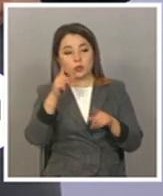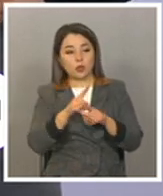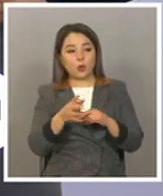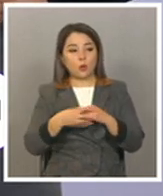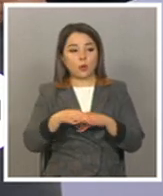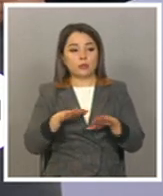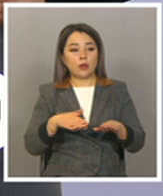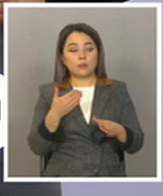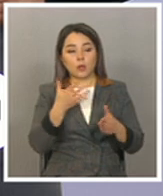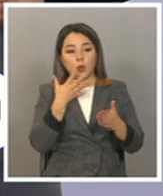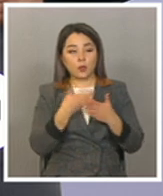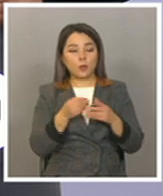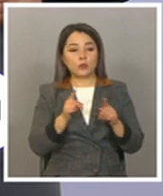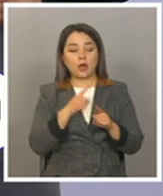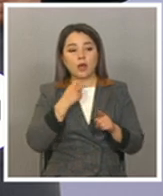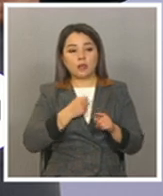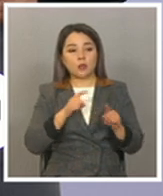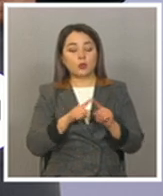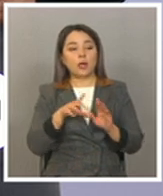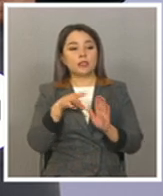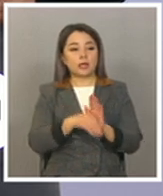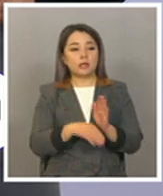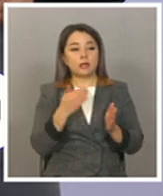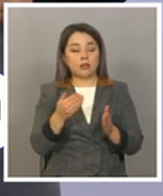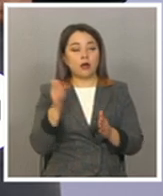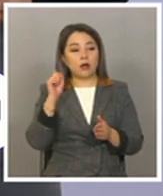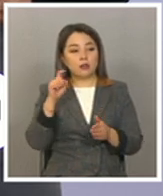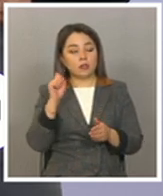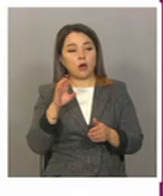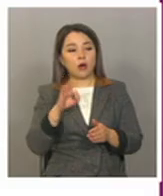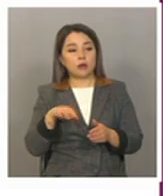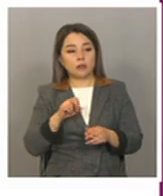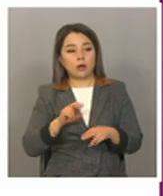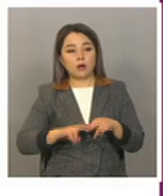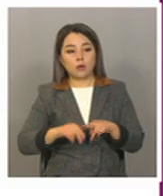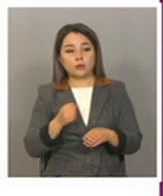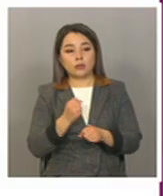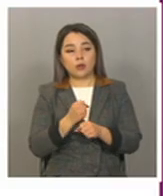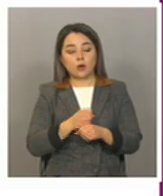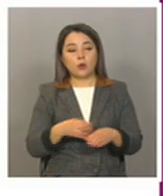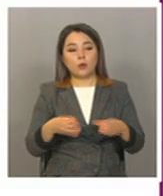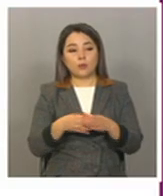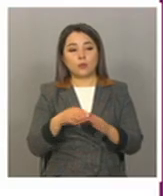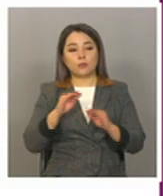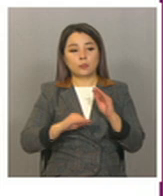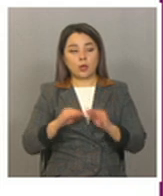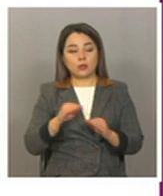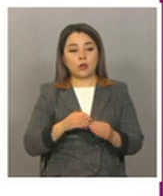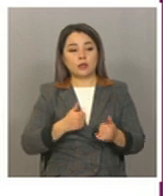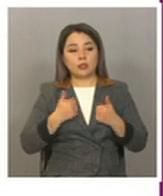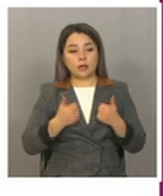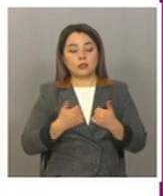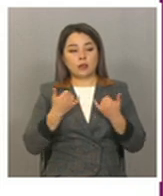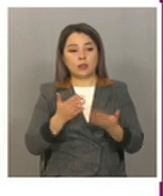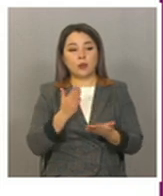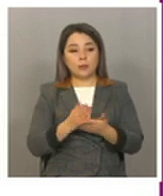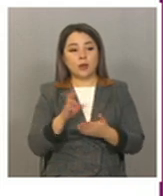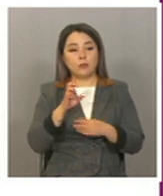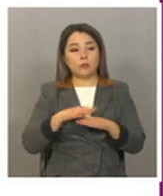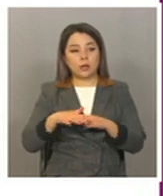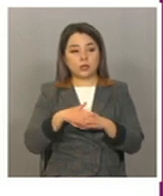аумақта өздерінің әскерлерін енгізіп, Алтын Орданың құрамына қосуға әрекеттенді. Батыйханның батысқа